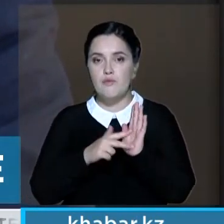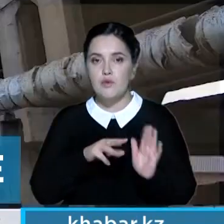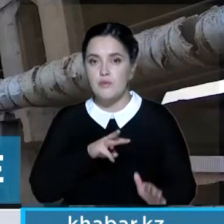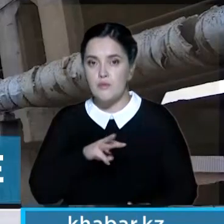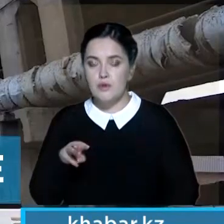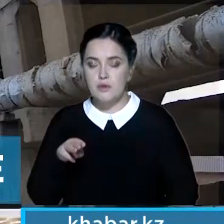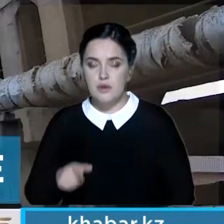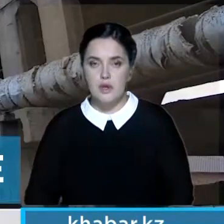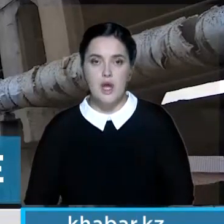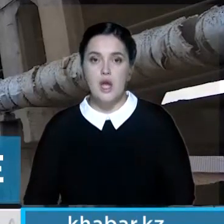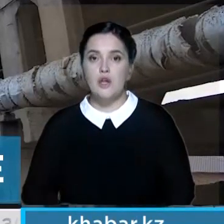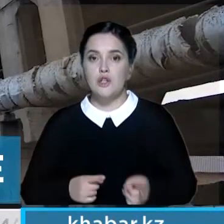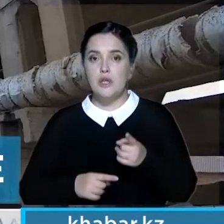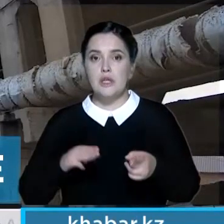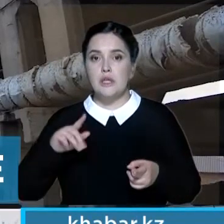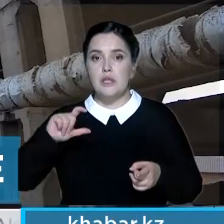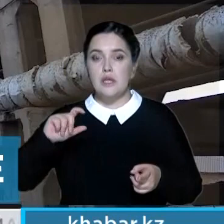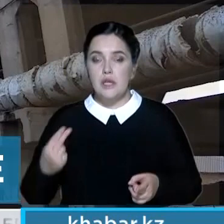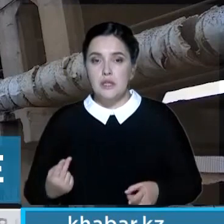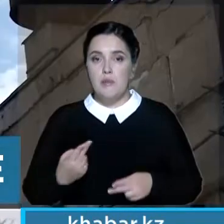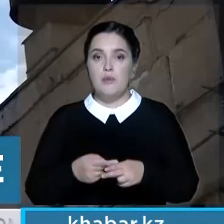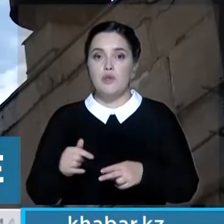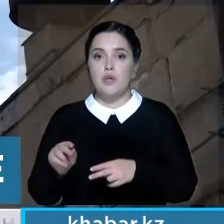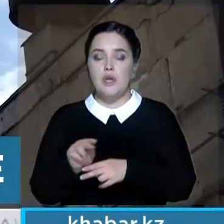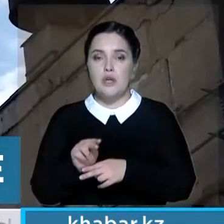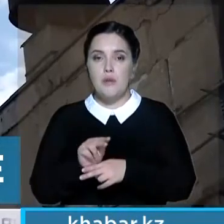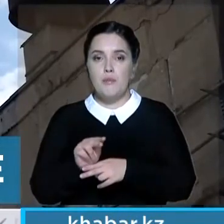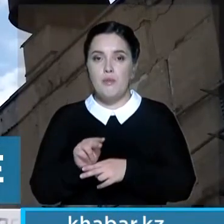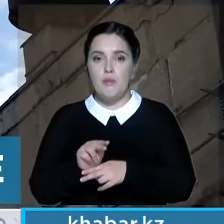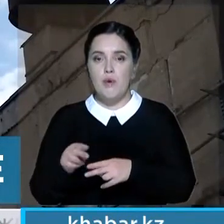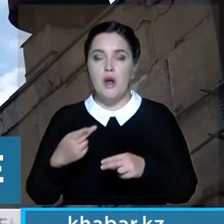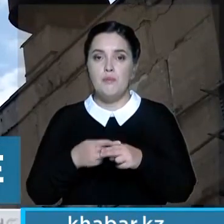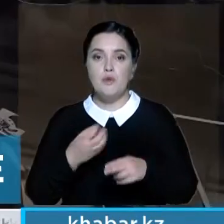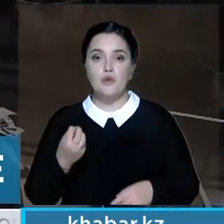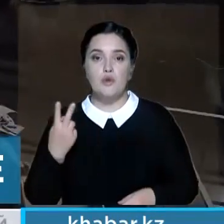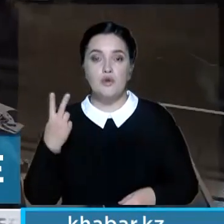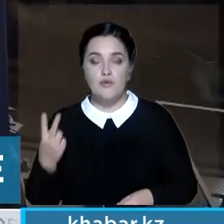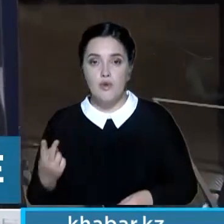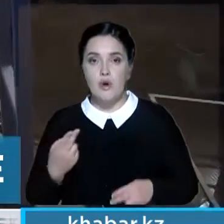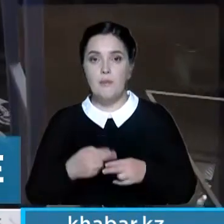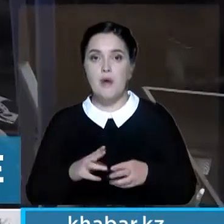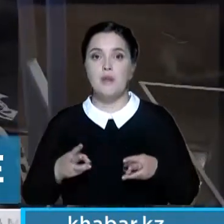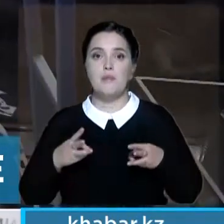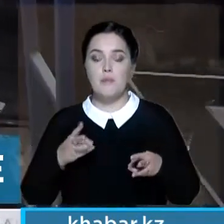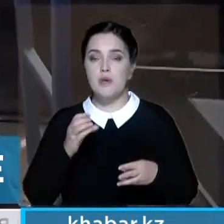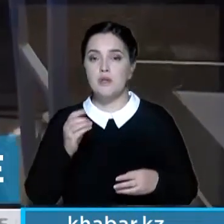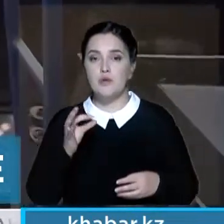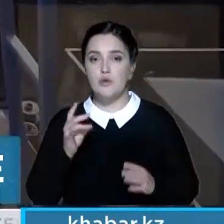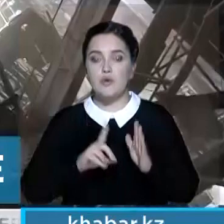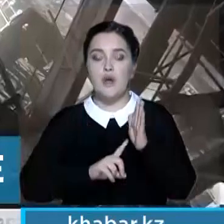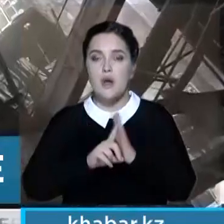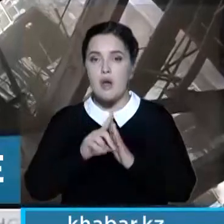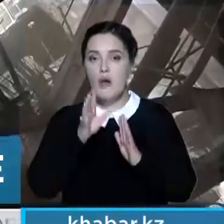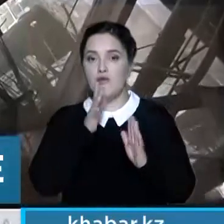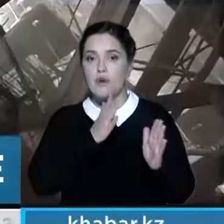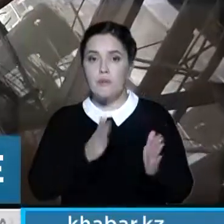тенге. На Жасказганской ТЭС продолжается текущий ремонт одного из котлов и капитальный ремонт еще двух. При этом отопительный сезон планируют начать в срок.